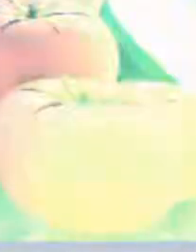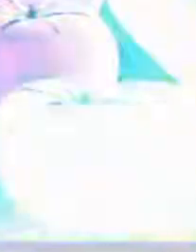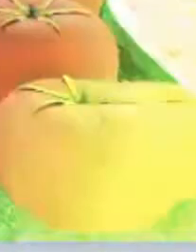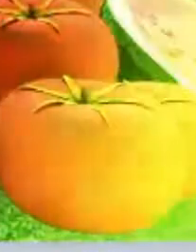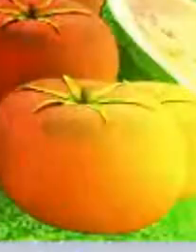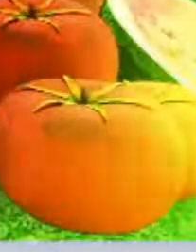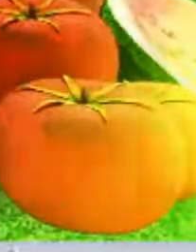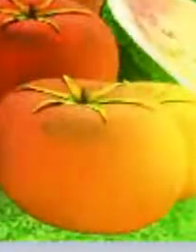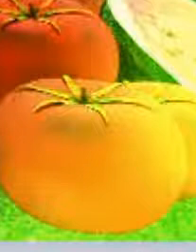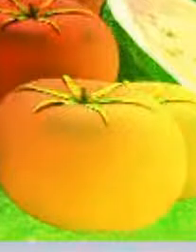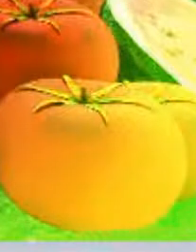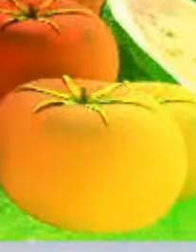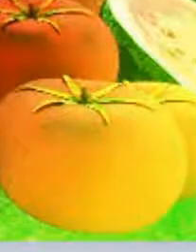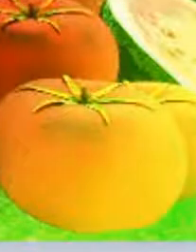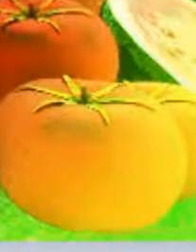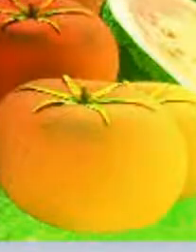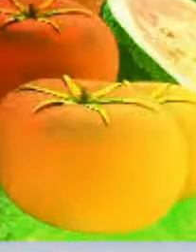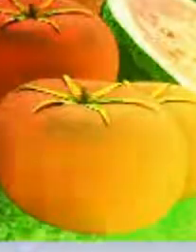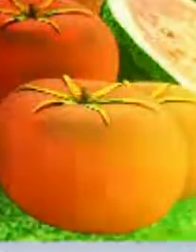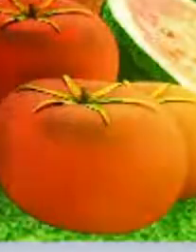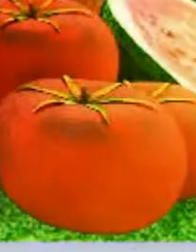ทยคือหน้าที่คือหัวใจ